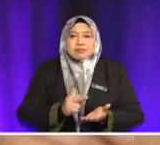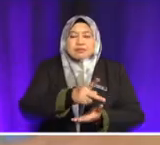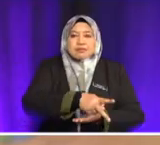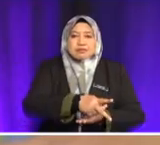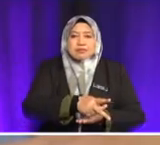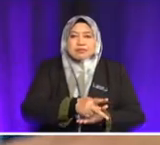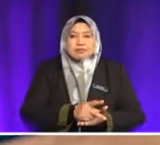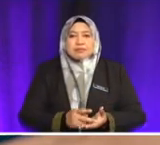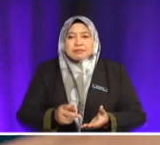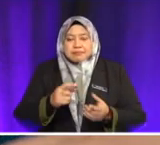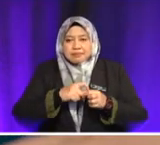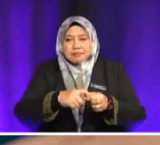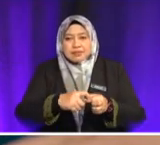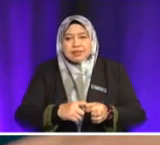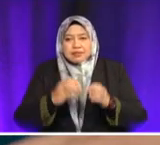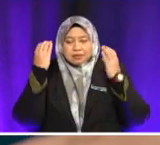menarik